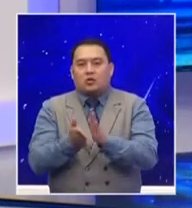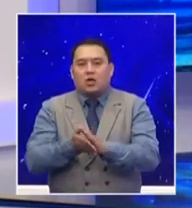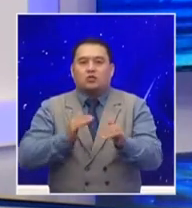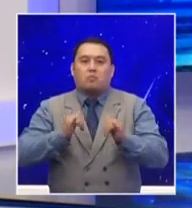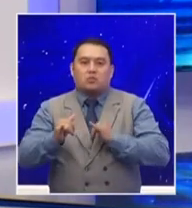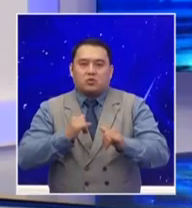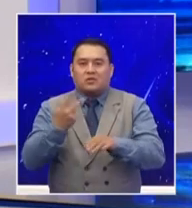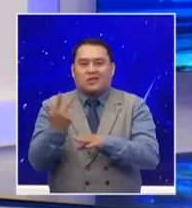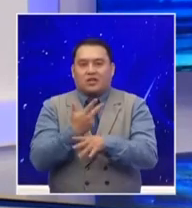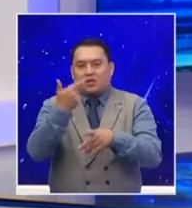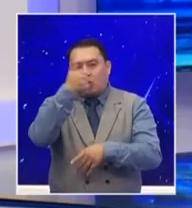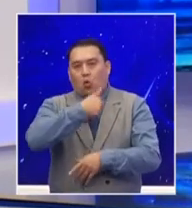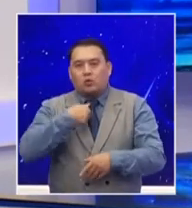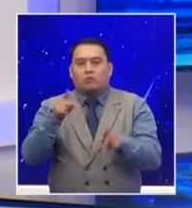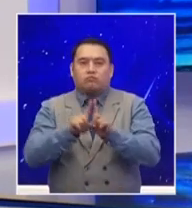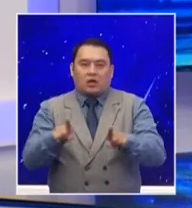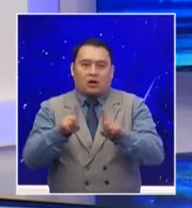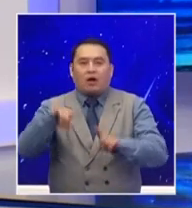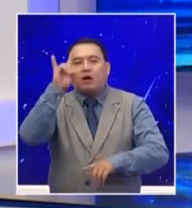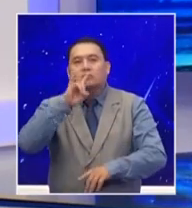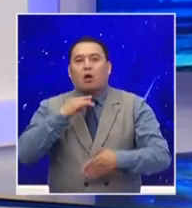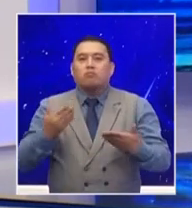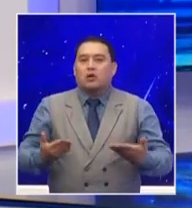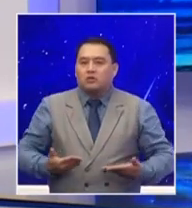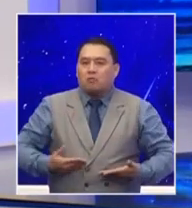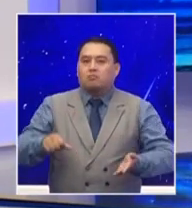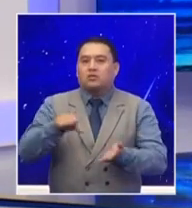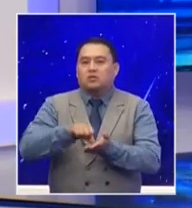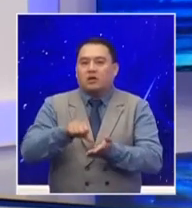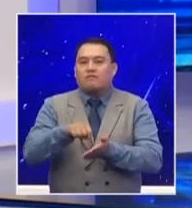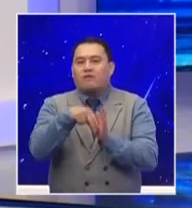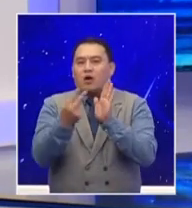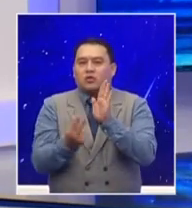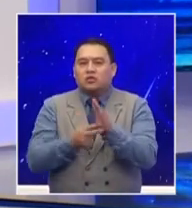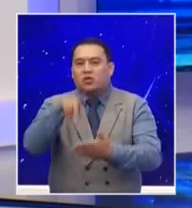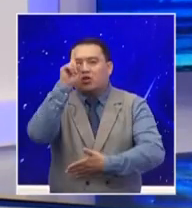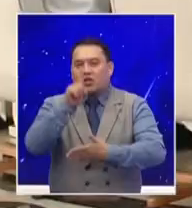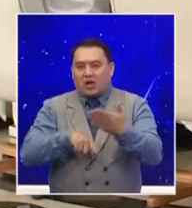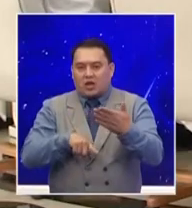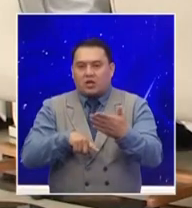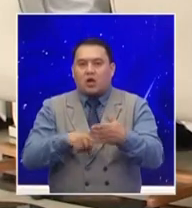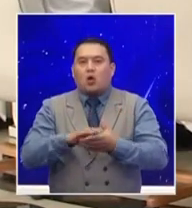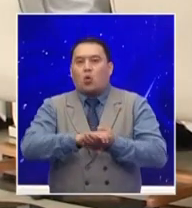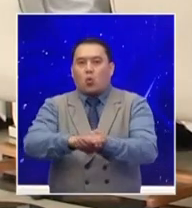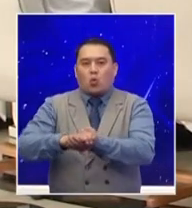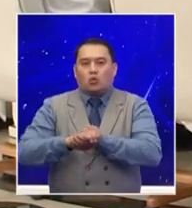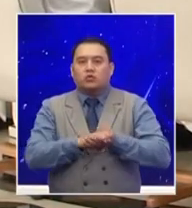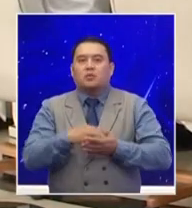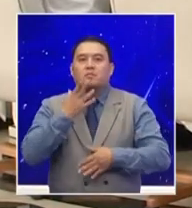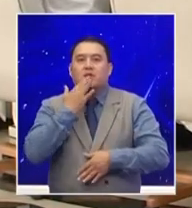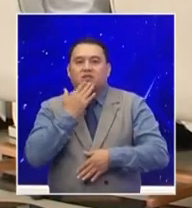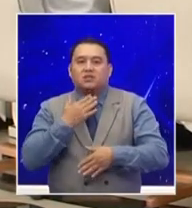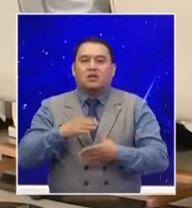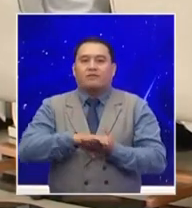проходит третий год подряд. Сегодня в Казахстане проживают представители 18 конфессий. Так, над укреплением межконфессионального